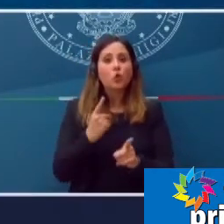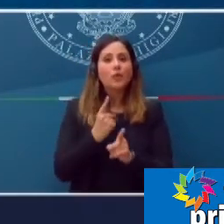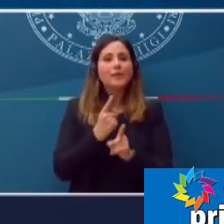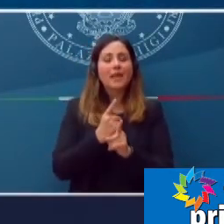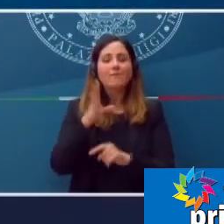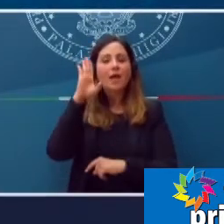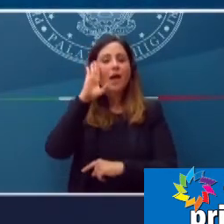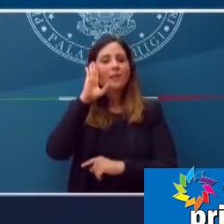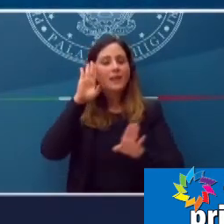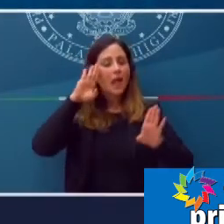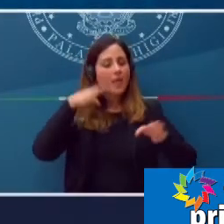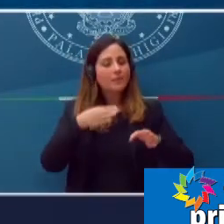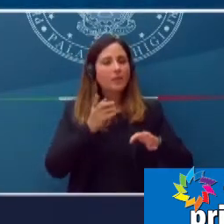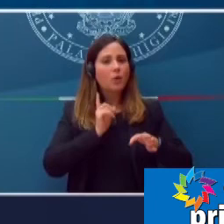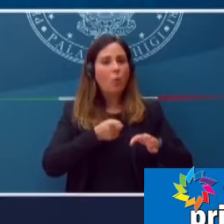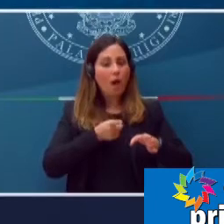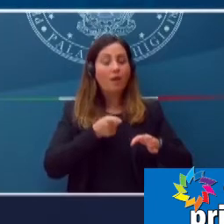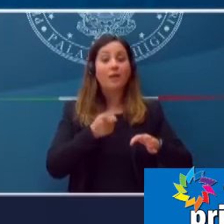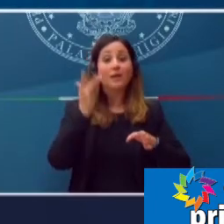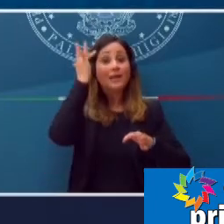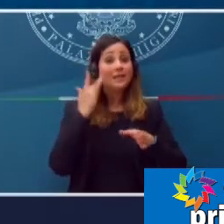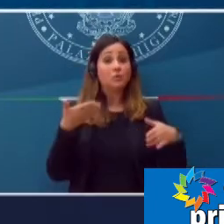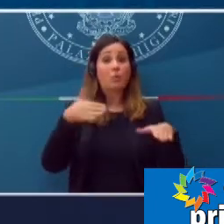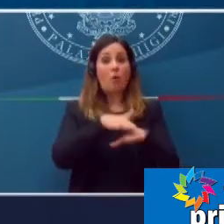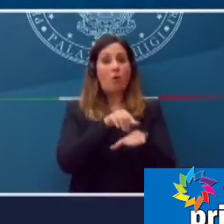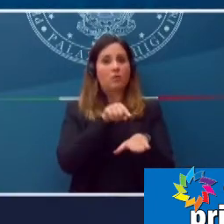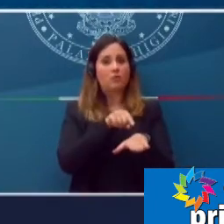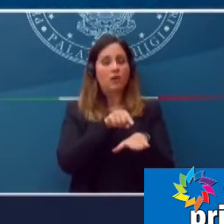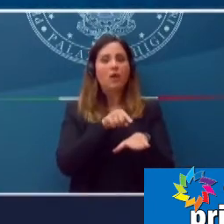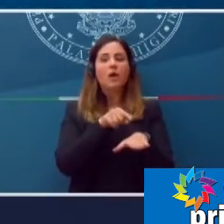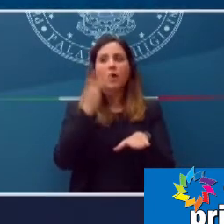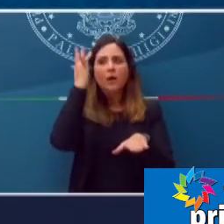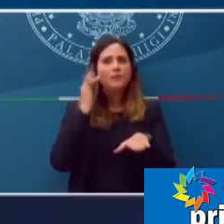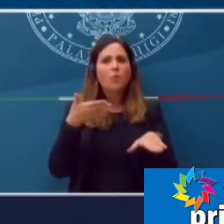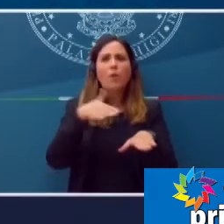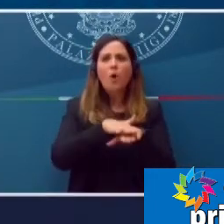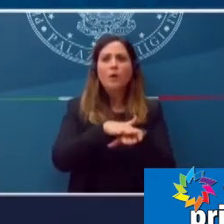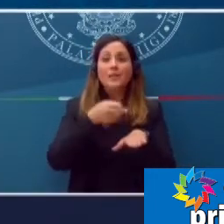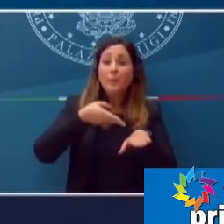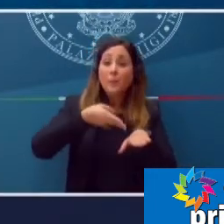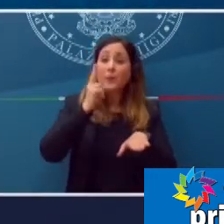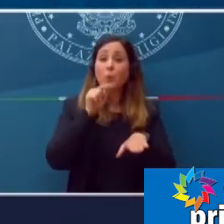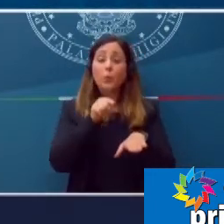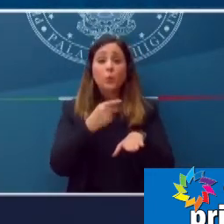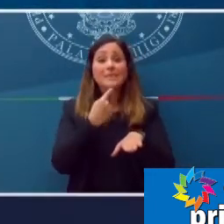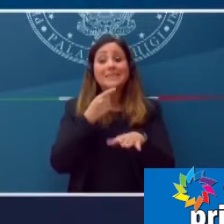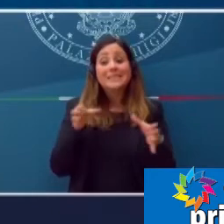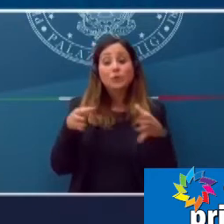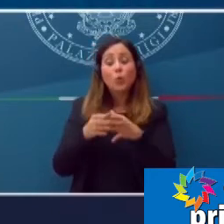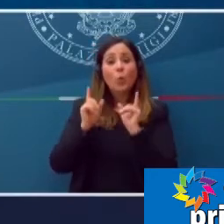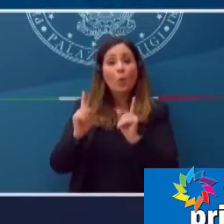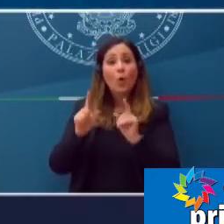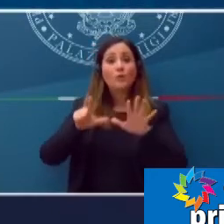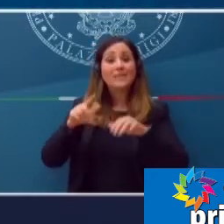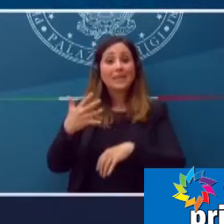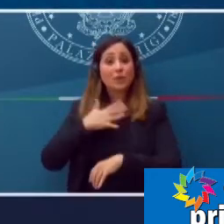di decesso. Il rischio di decesso è massimo per coloro che hanno più di 75 anni.